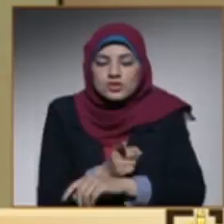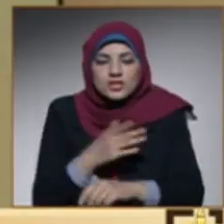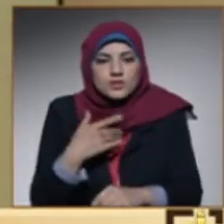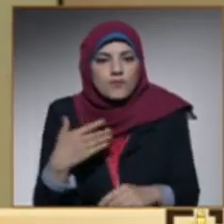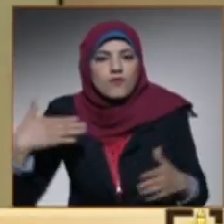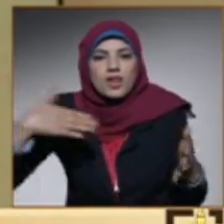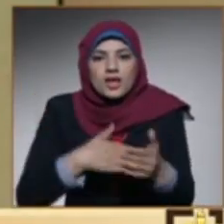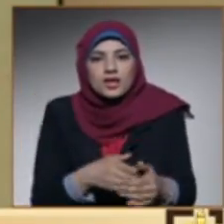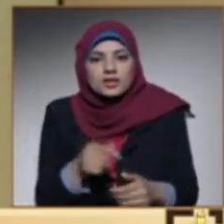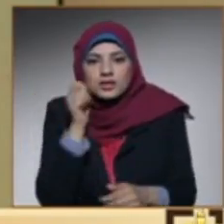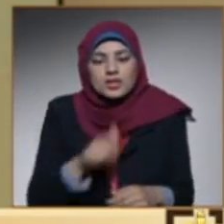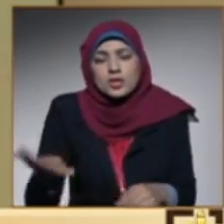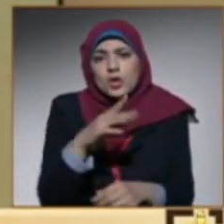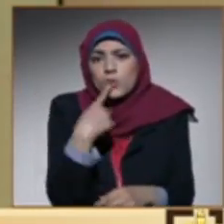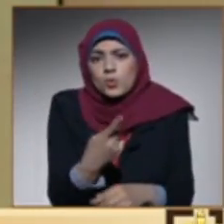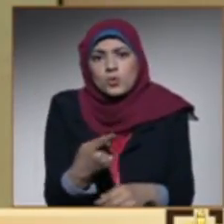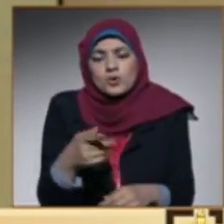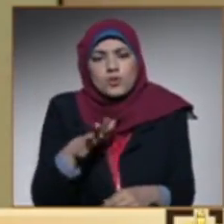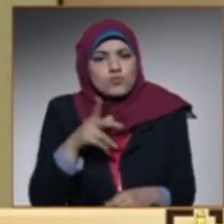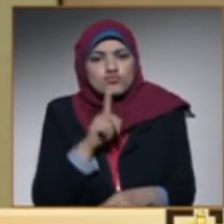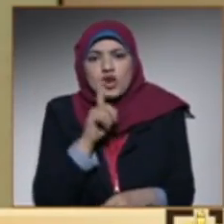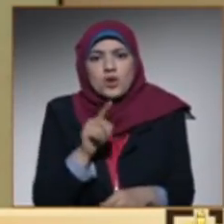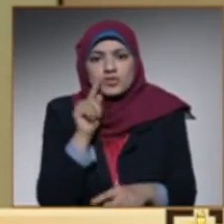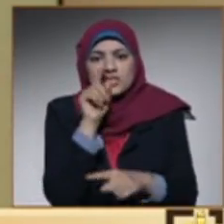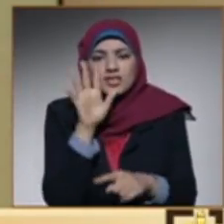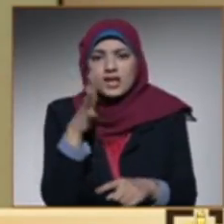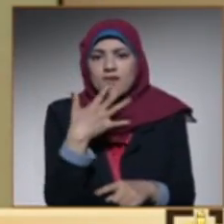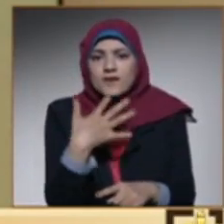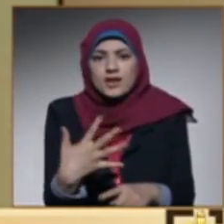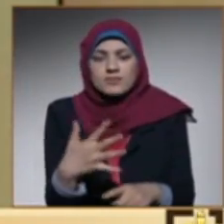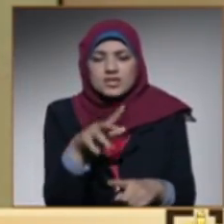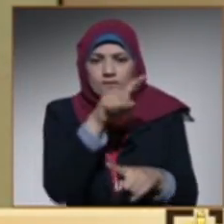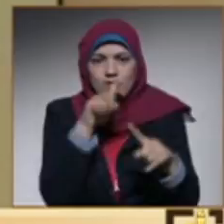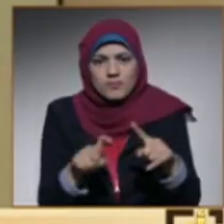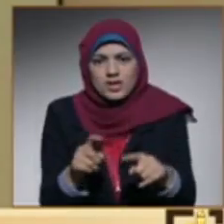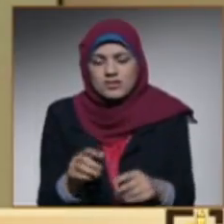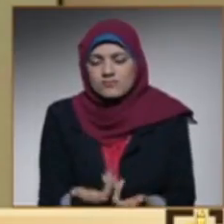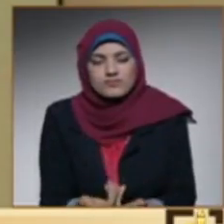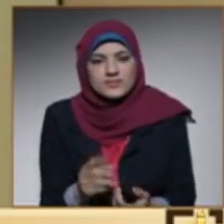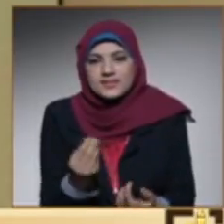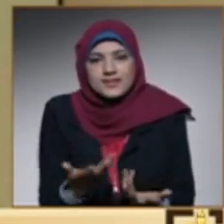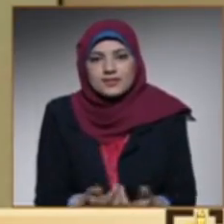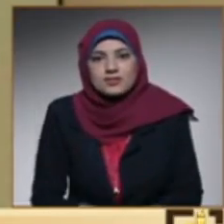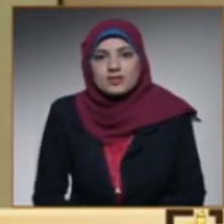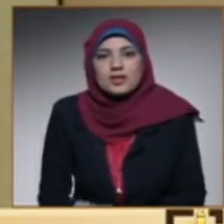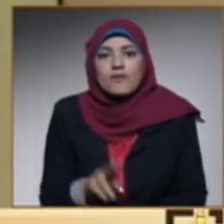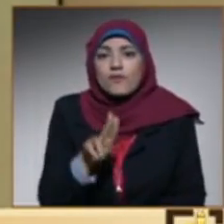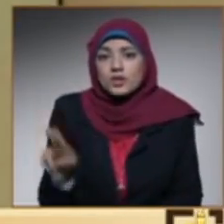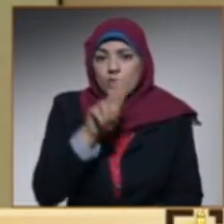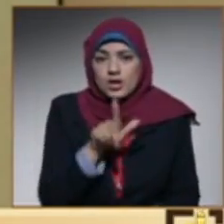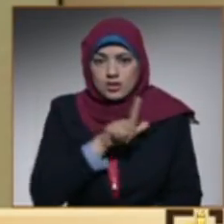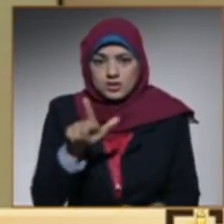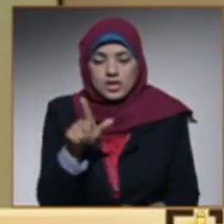عايزين ال 5% اللي هي المفروض انها قانون يعني، فهم مش عايزين ال 5%. فالسؤال الصح اذا كان يتسال فهو يتسال للدوله